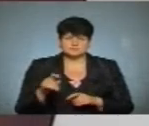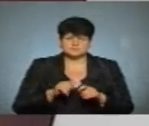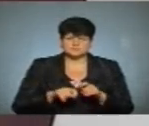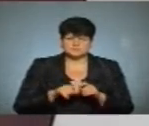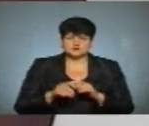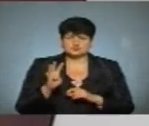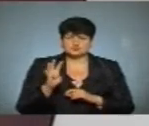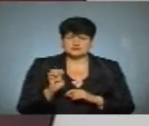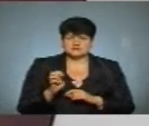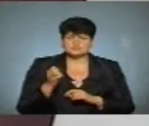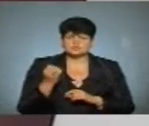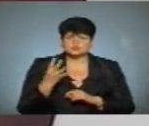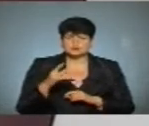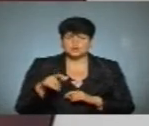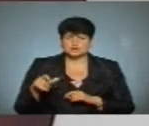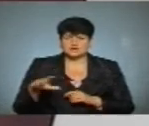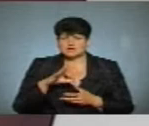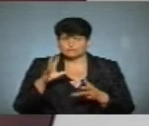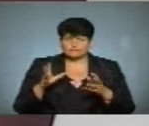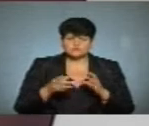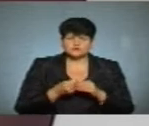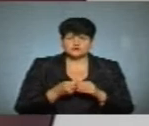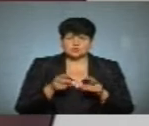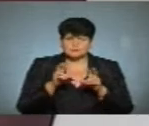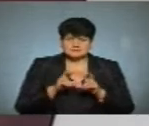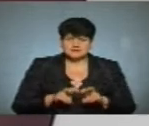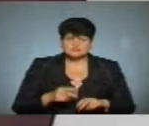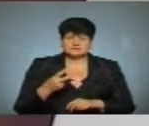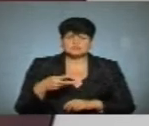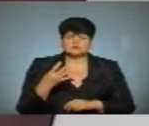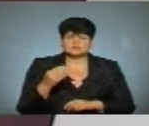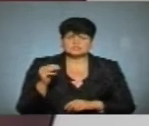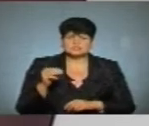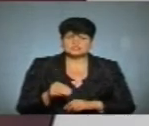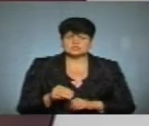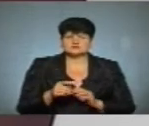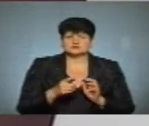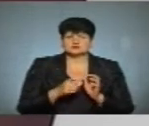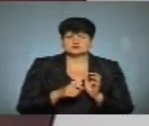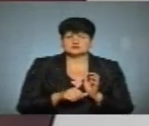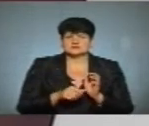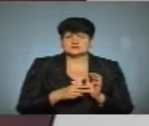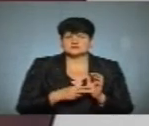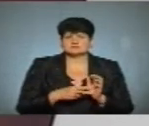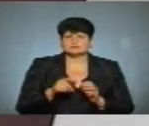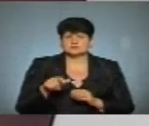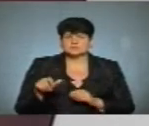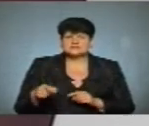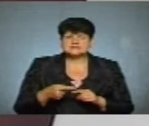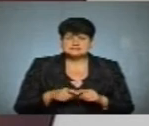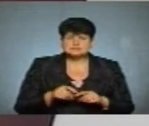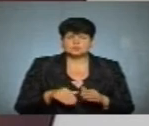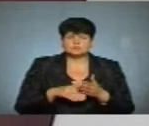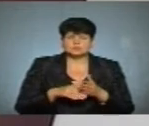протестували 414 людей. Всього цим методом обстежили 24 767 осіб. Це дослідження допомагає